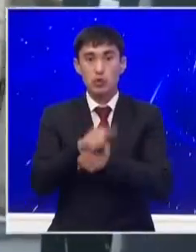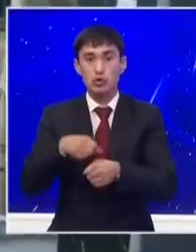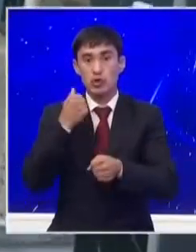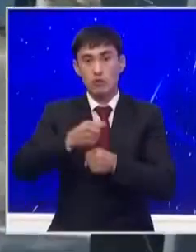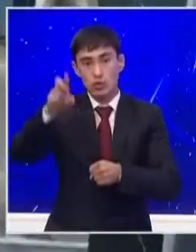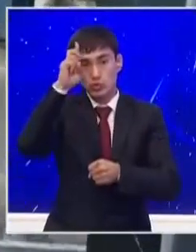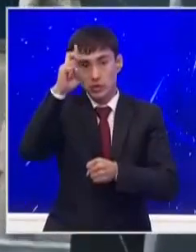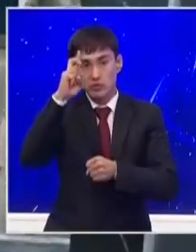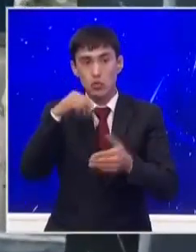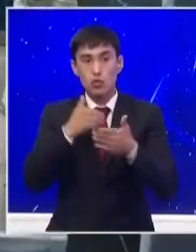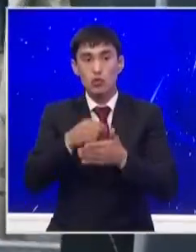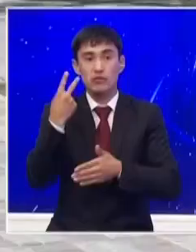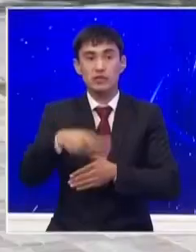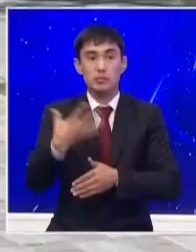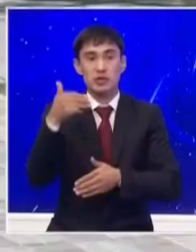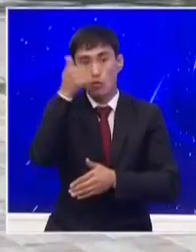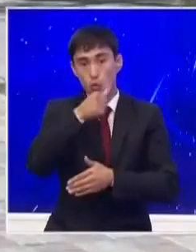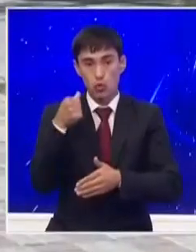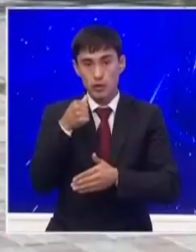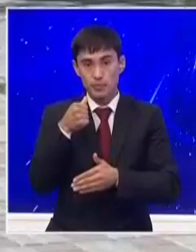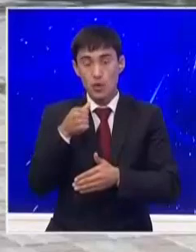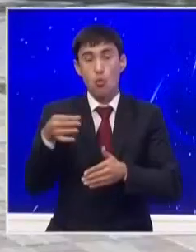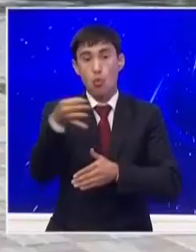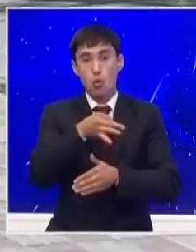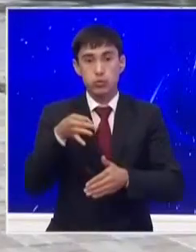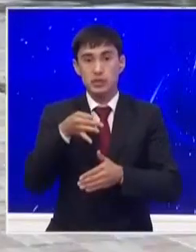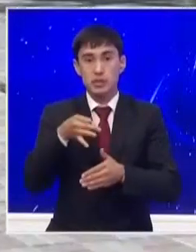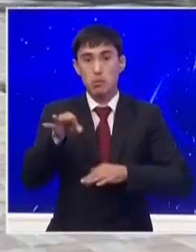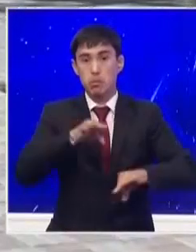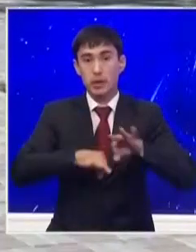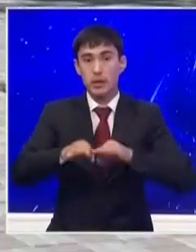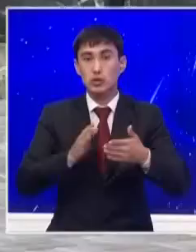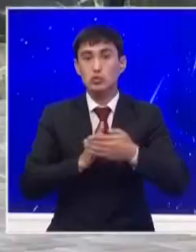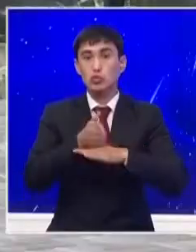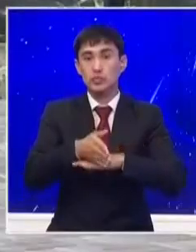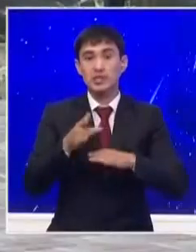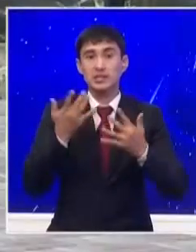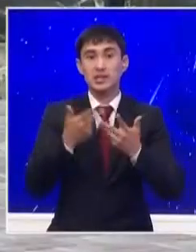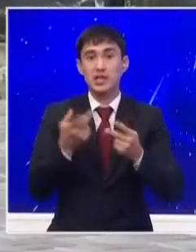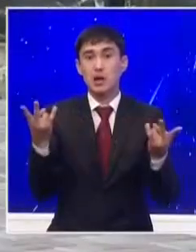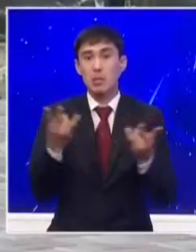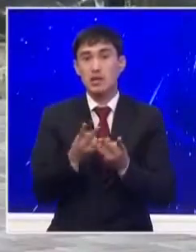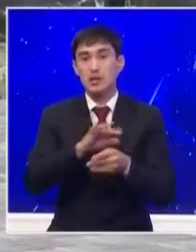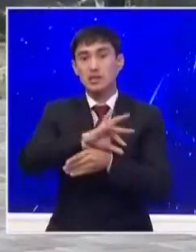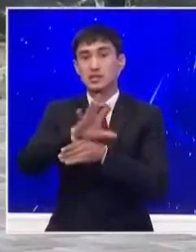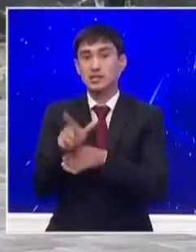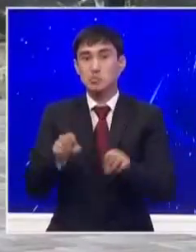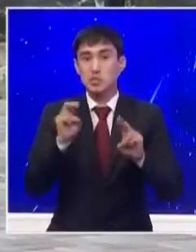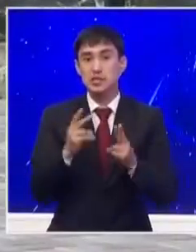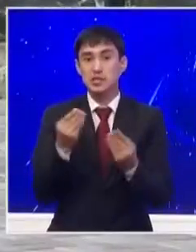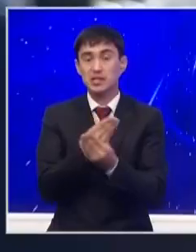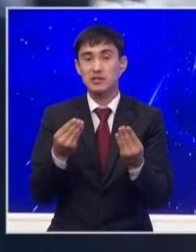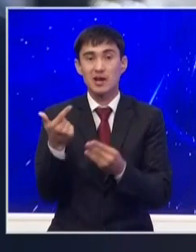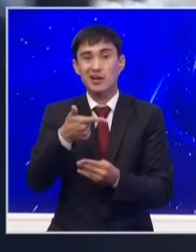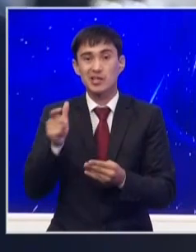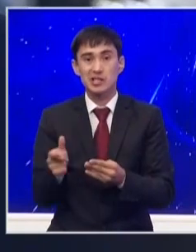главы государства, до 2025 года в области в рамках проекта «Доступная среда» необходимо оснастить спецсредствами